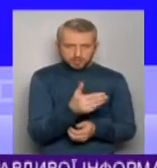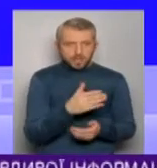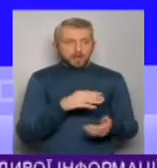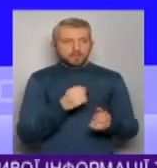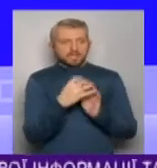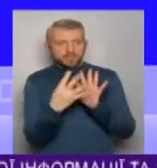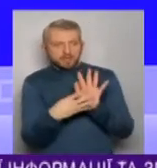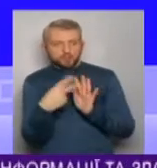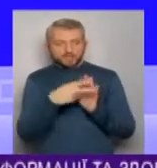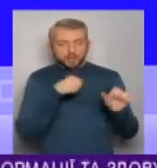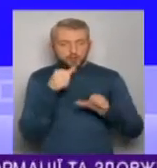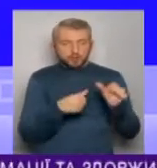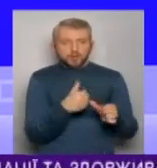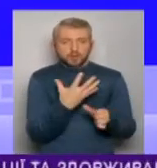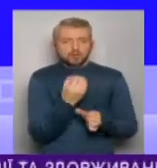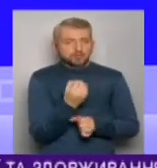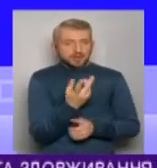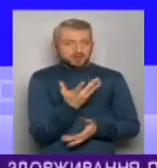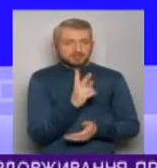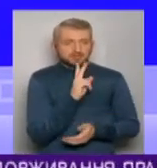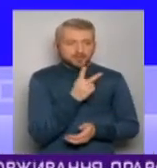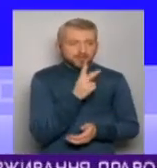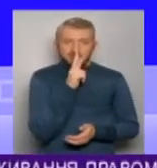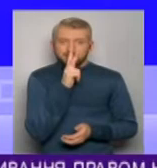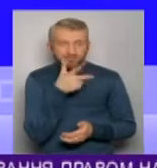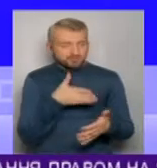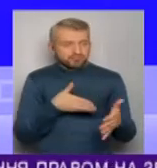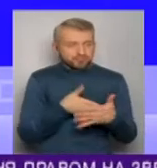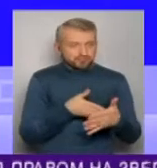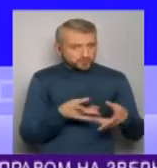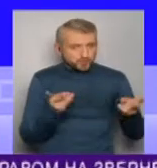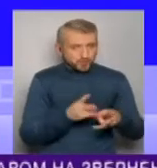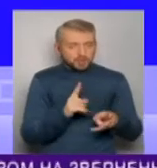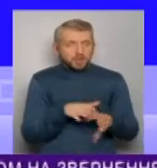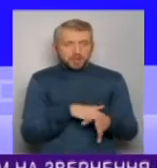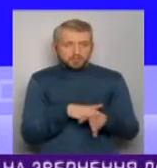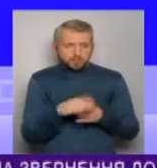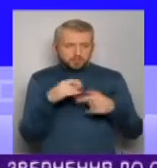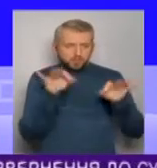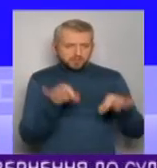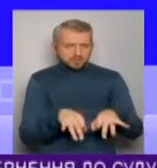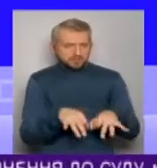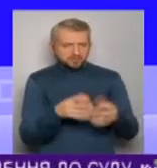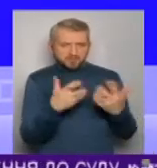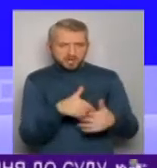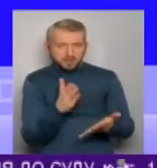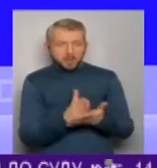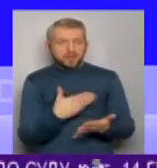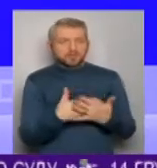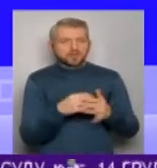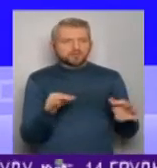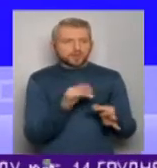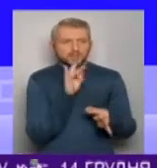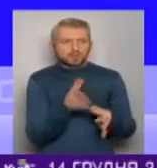в 20-му році, нам буквально 3 роки, і ми повністю будемо забезпечені технікою, і ми тоді майже нікого не будемо